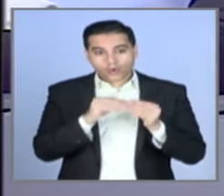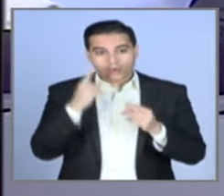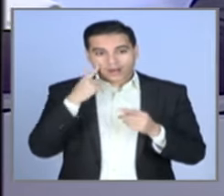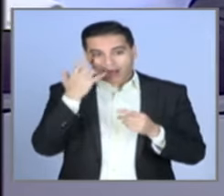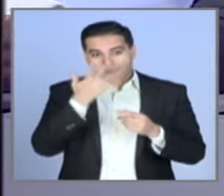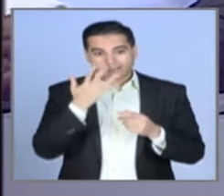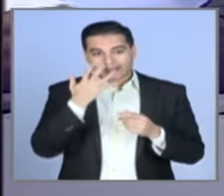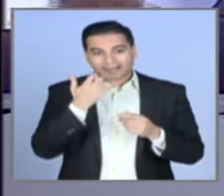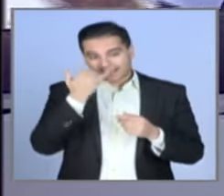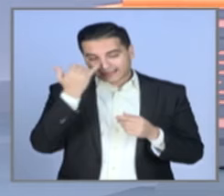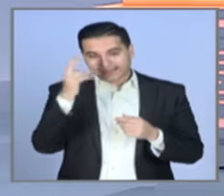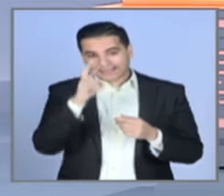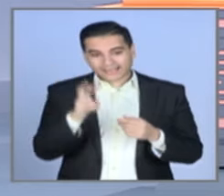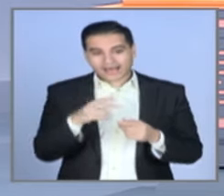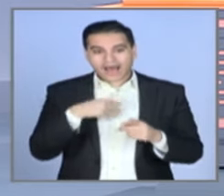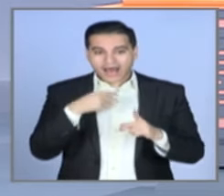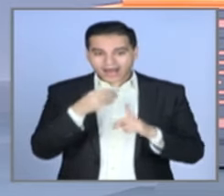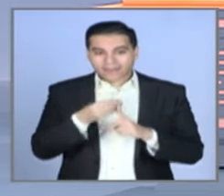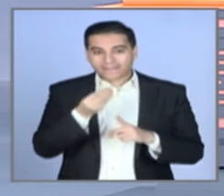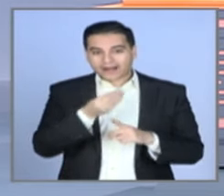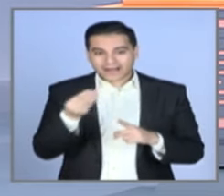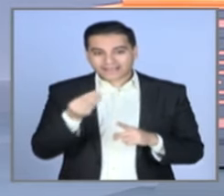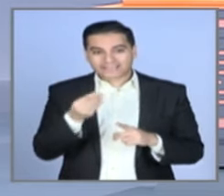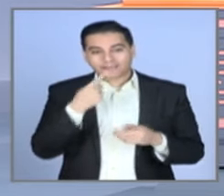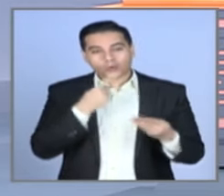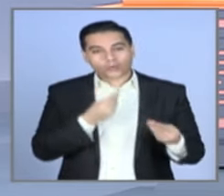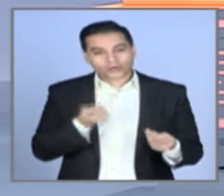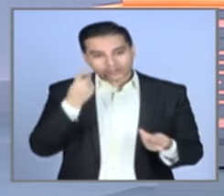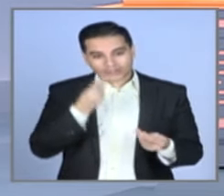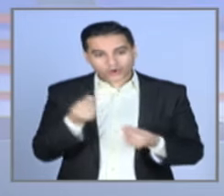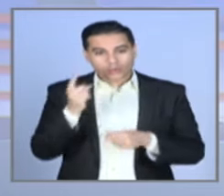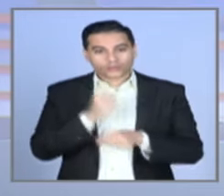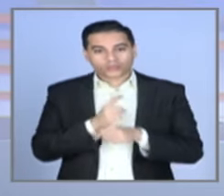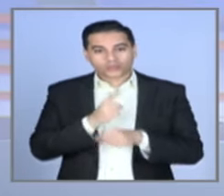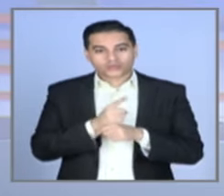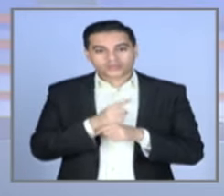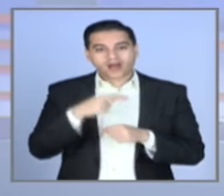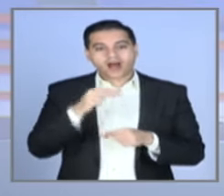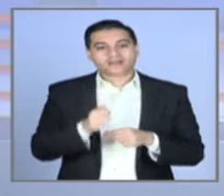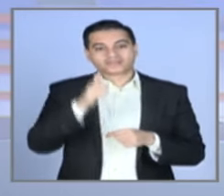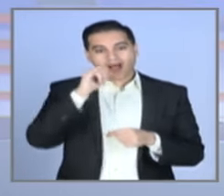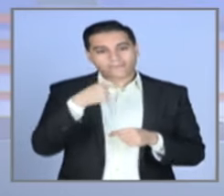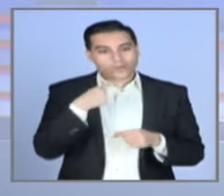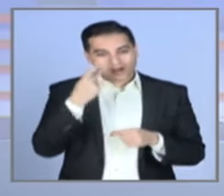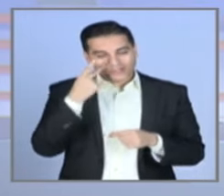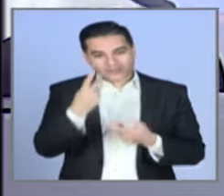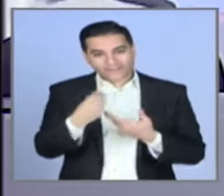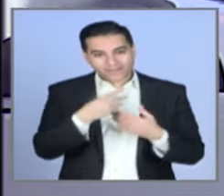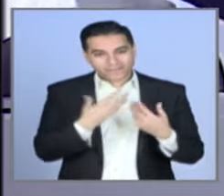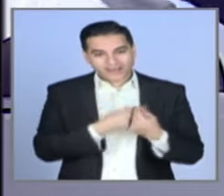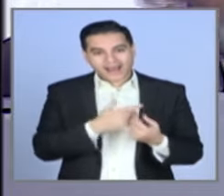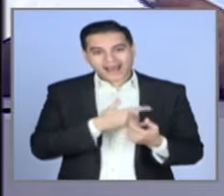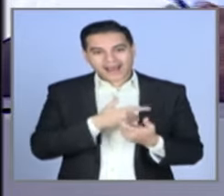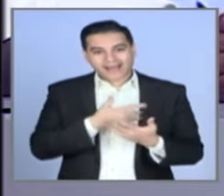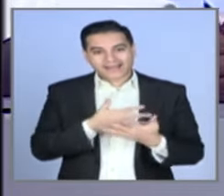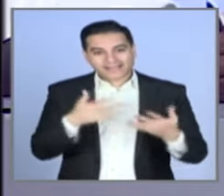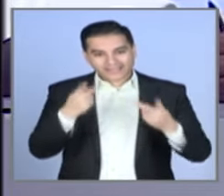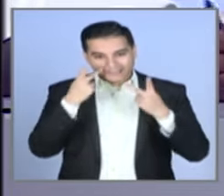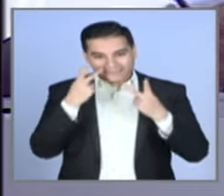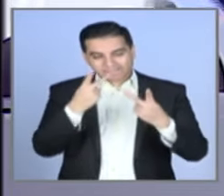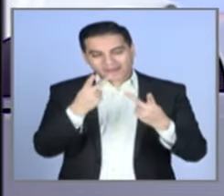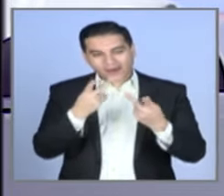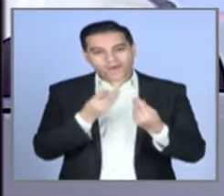النيل، بحب الرسم والشعر والمواويل، الأستاذ عصام شايفني وأنا شايفه، خلى القلوب كلها إليه